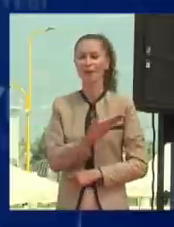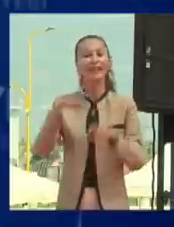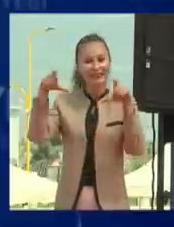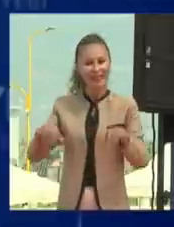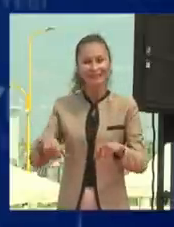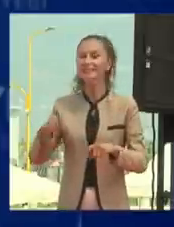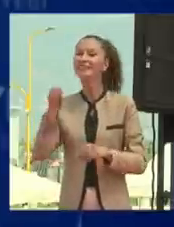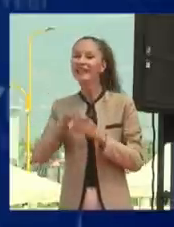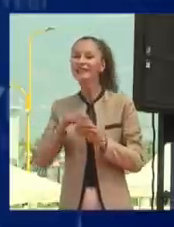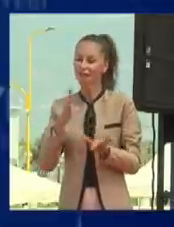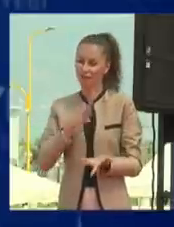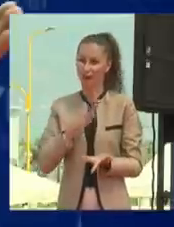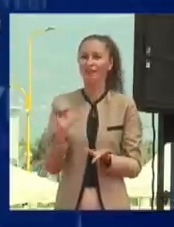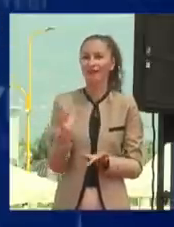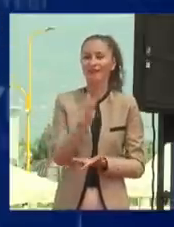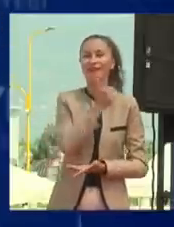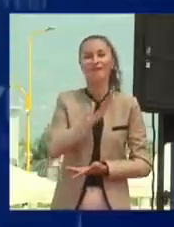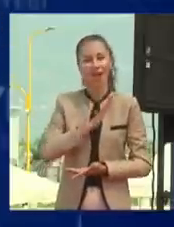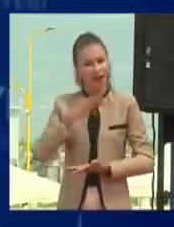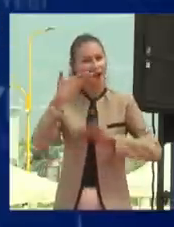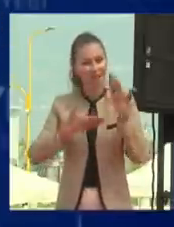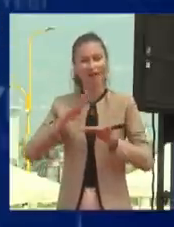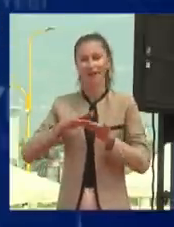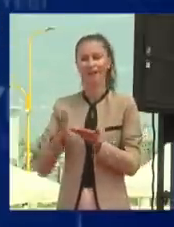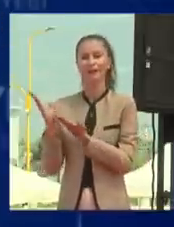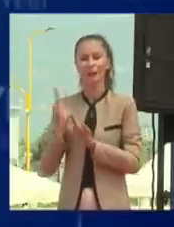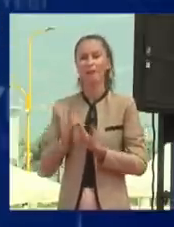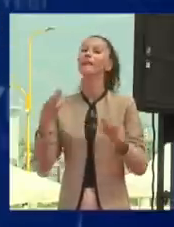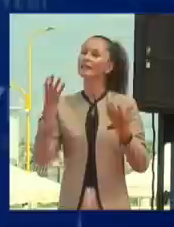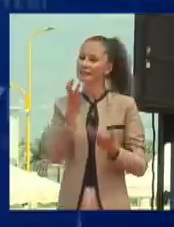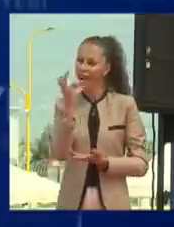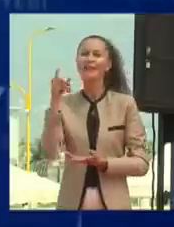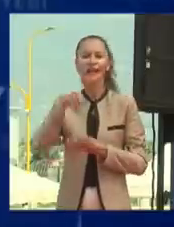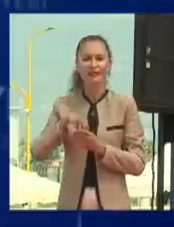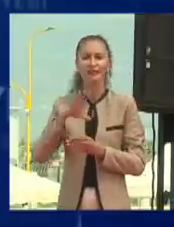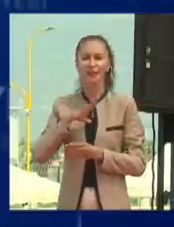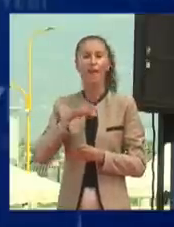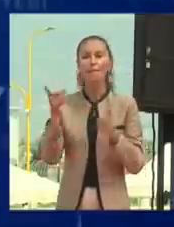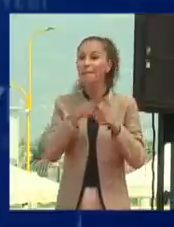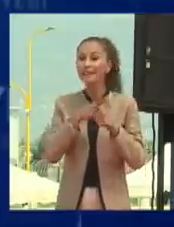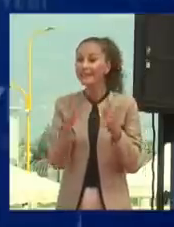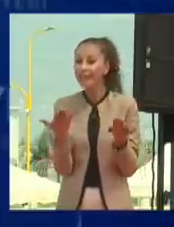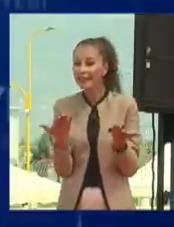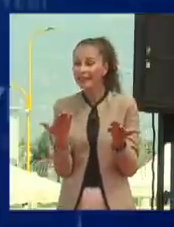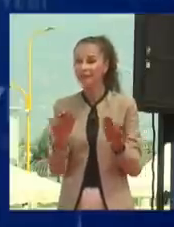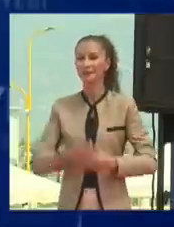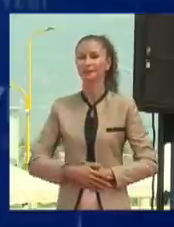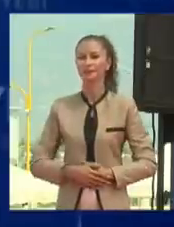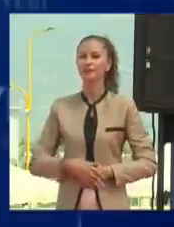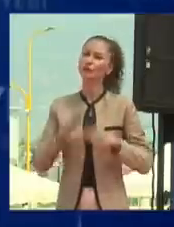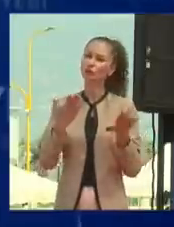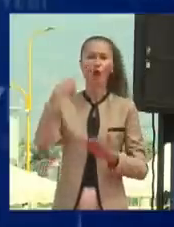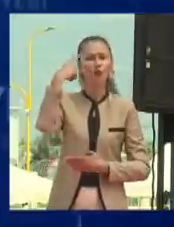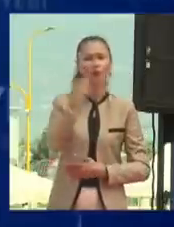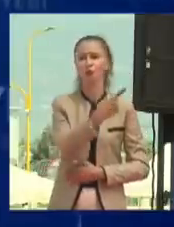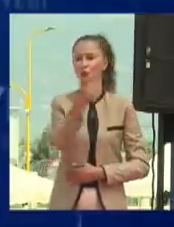Tesisin özellikleri var zaten. Sayıldı arkadaşlarım. Saydılar daha doğrusu. Birincisi neydi? Şöyle